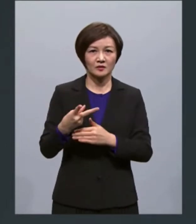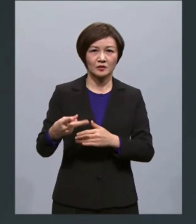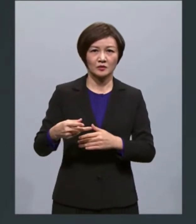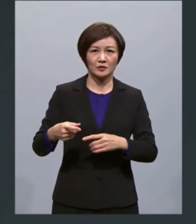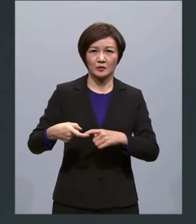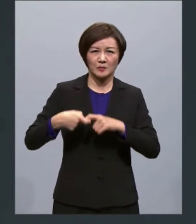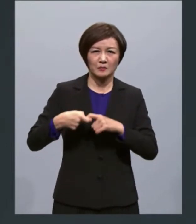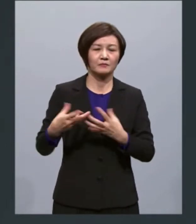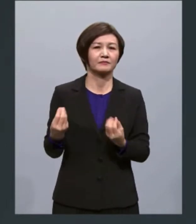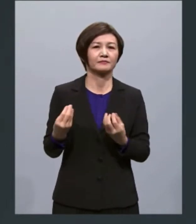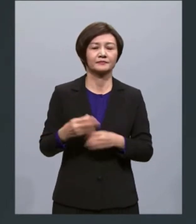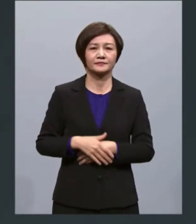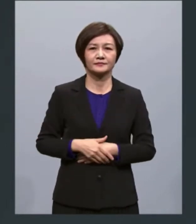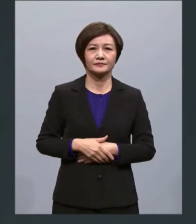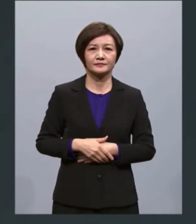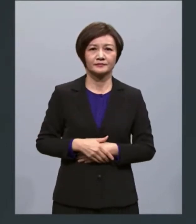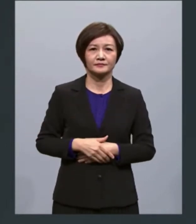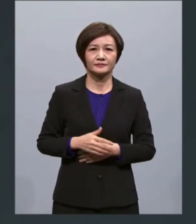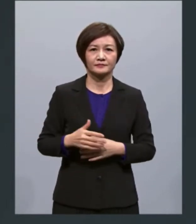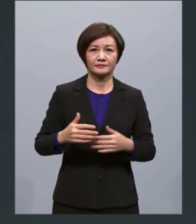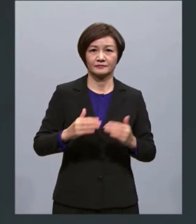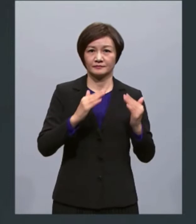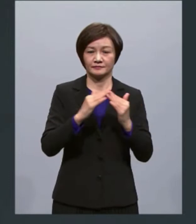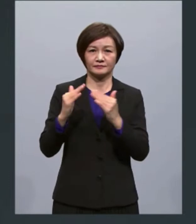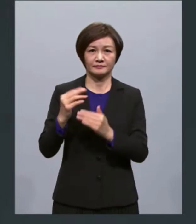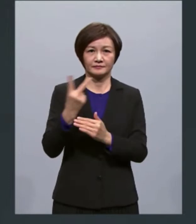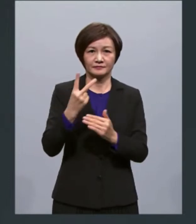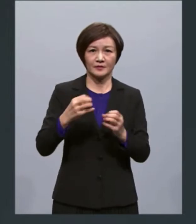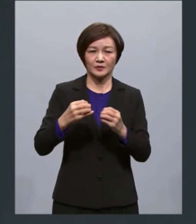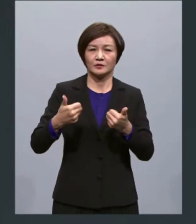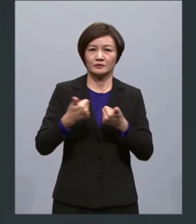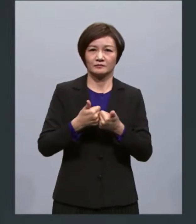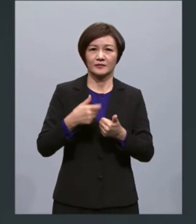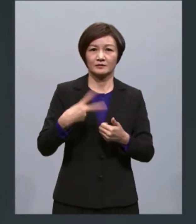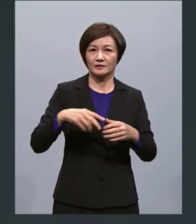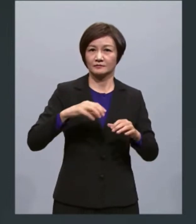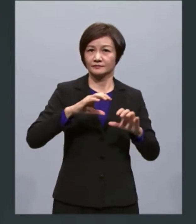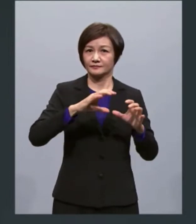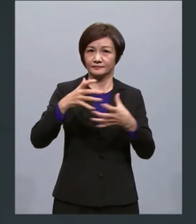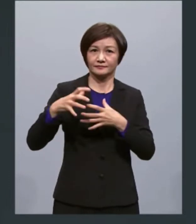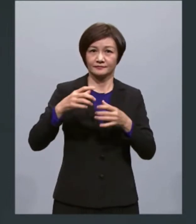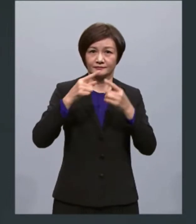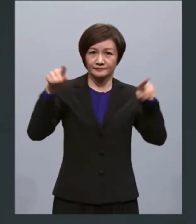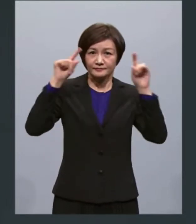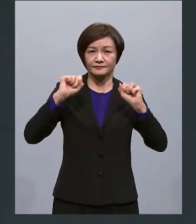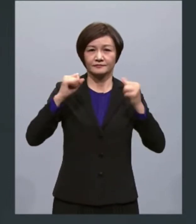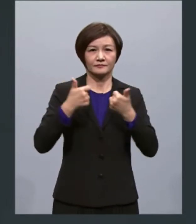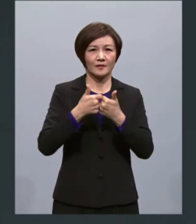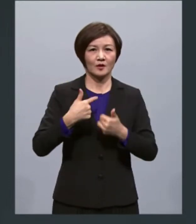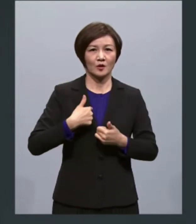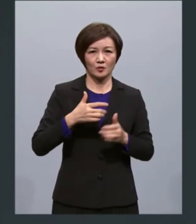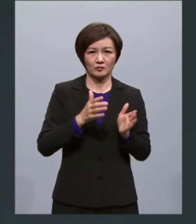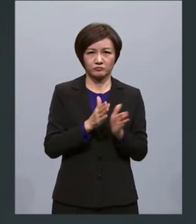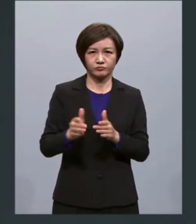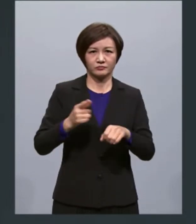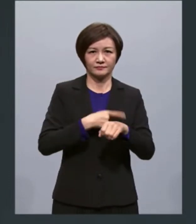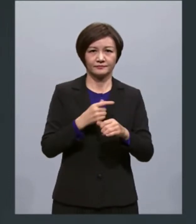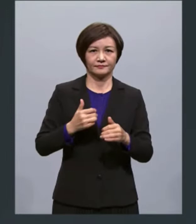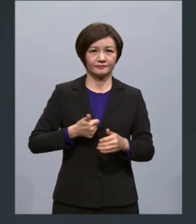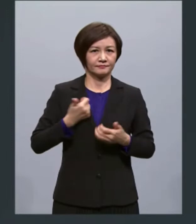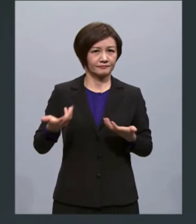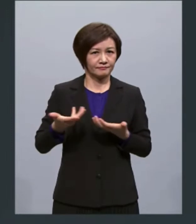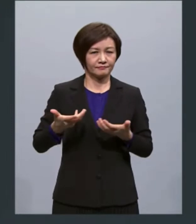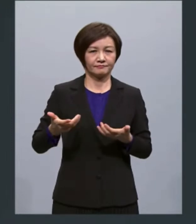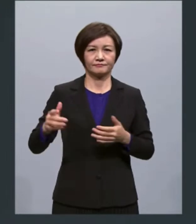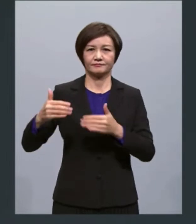买办利益。从8次的双城论坛和1次的世代就证明了柯文哲可以理性务实的和大陆沟